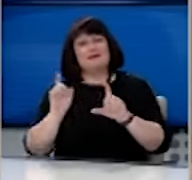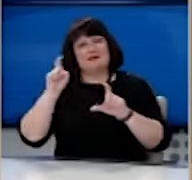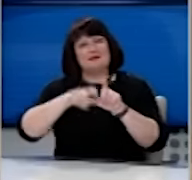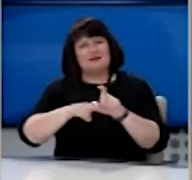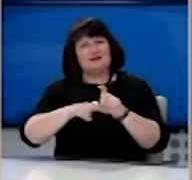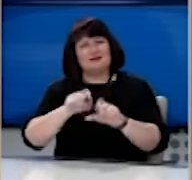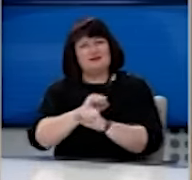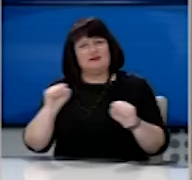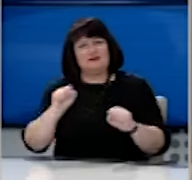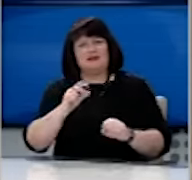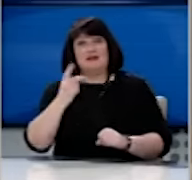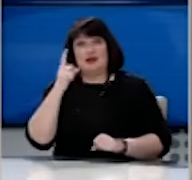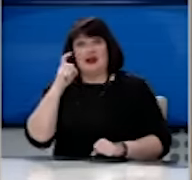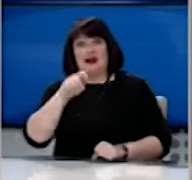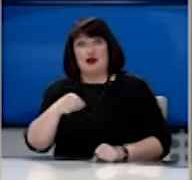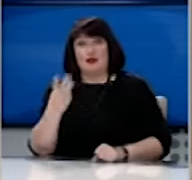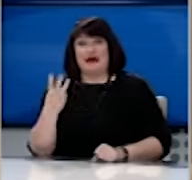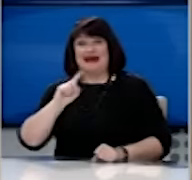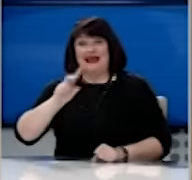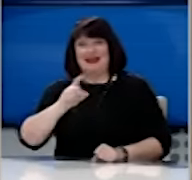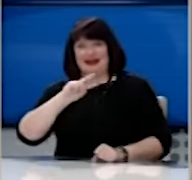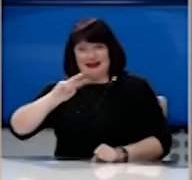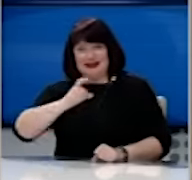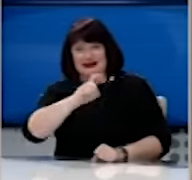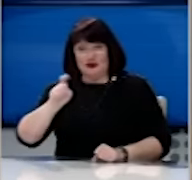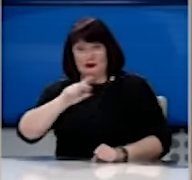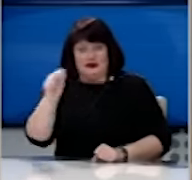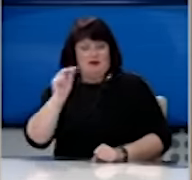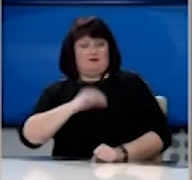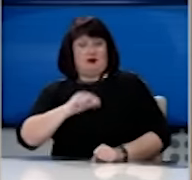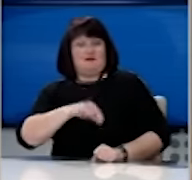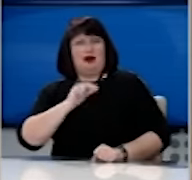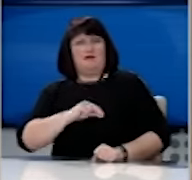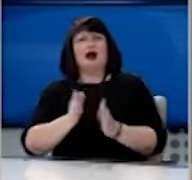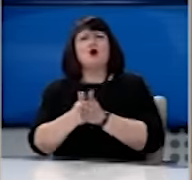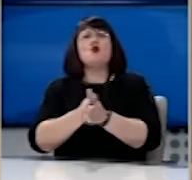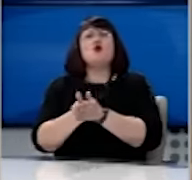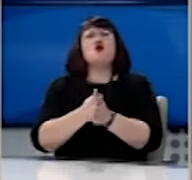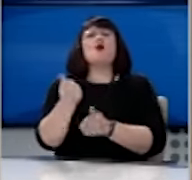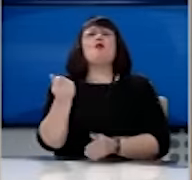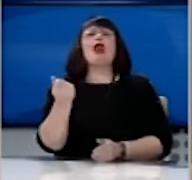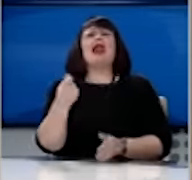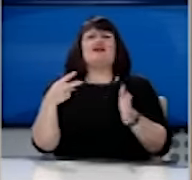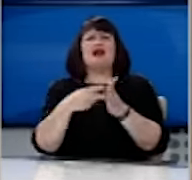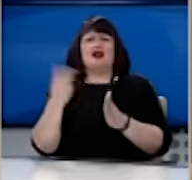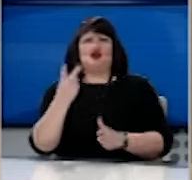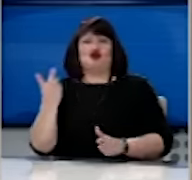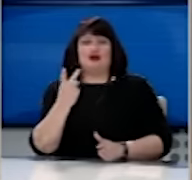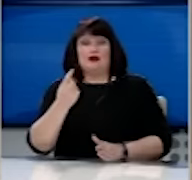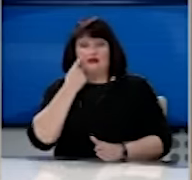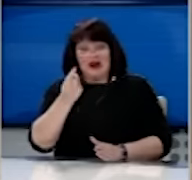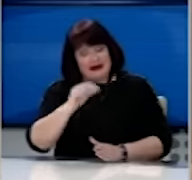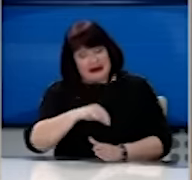πάνω και από 10,3 δισεκατομμύρια ευρώ που τσέπωσαν το 2022. Αυτό δείχνουν τα